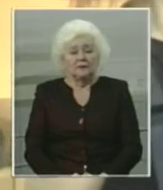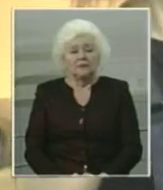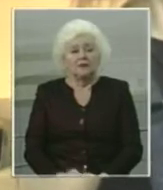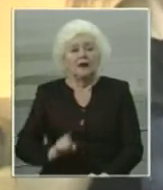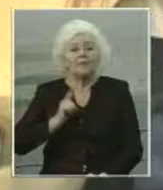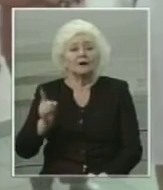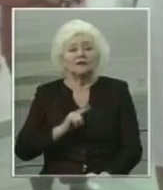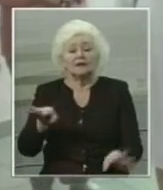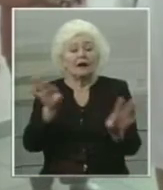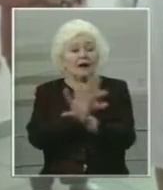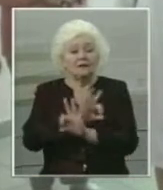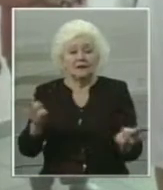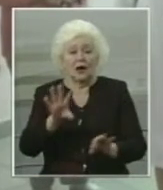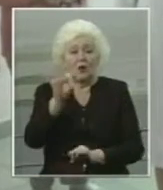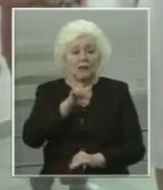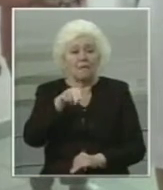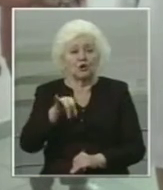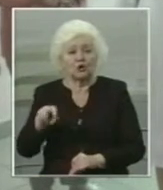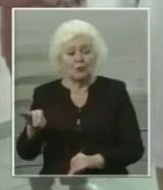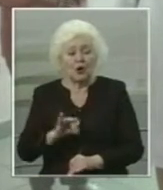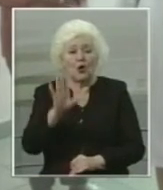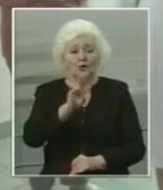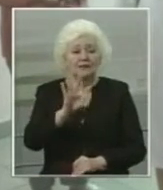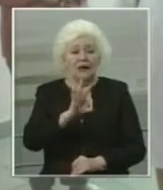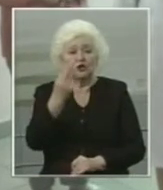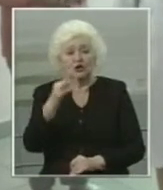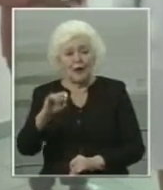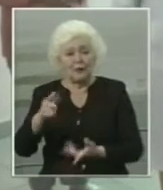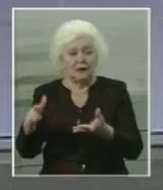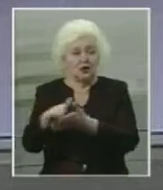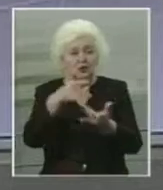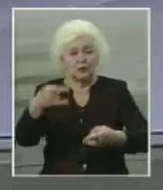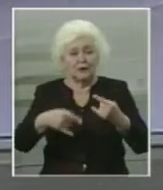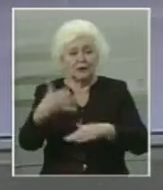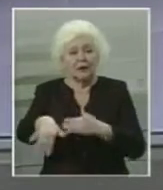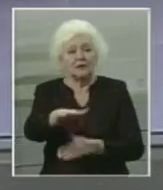Майстери отличні. Олена Протопопова, Олександр Шепель, Суспільне, Херсон.